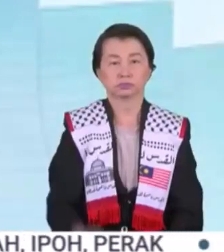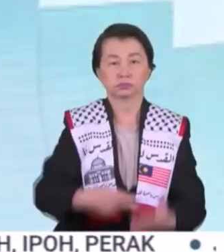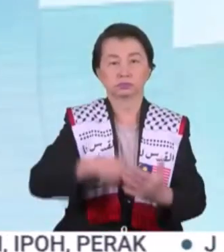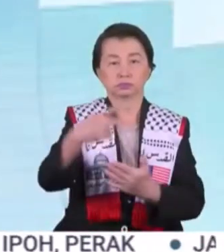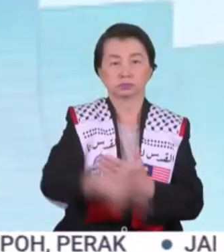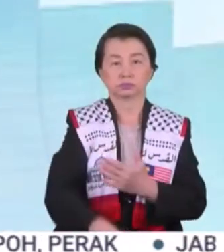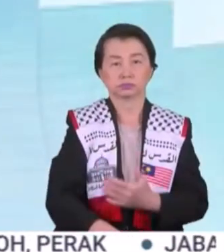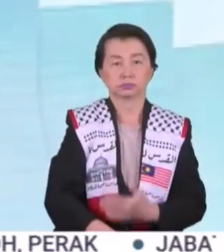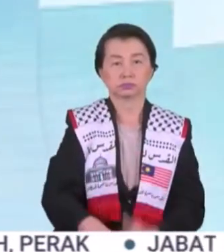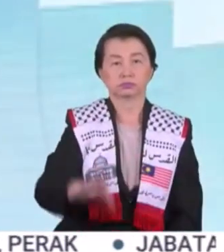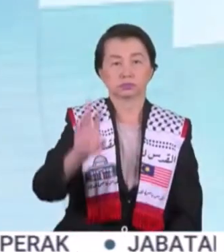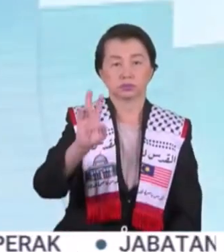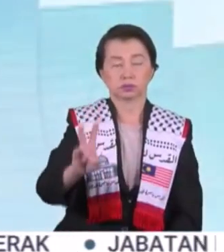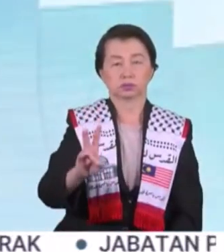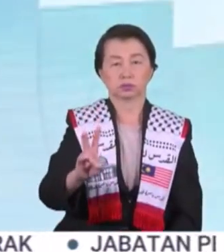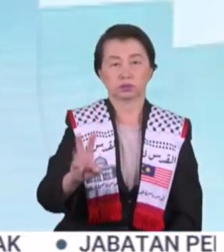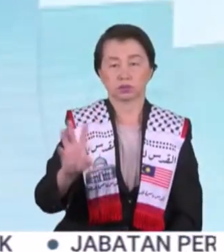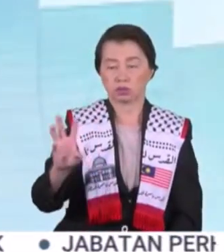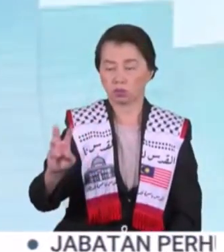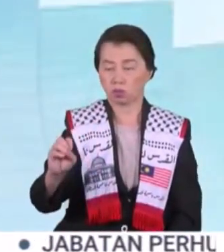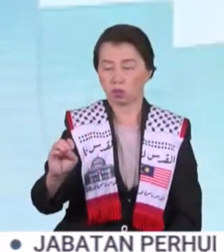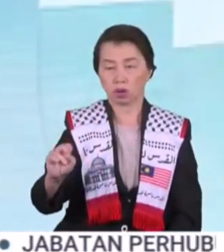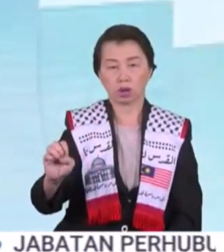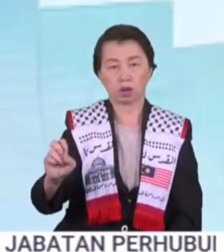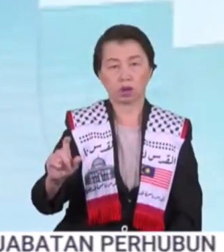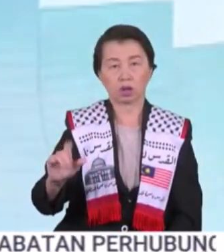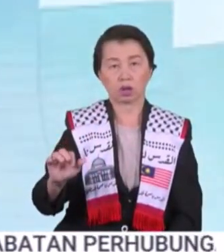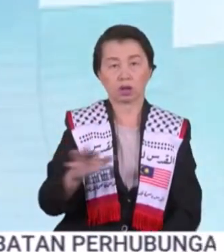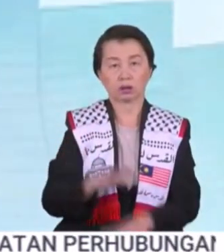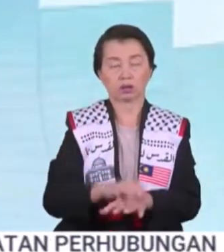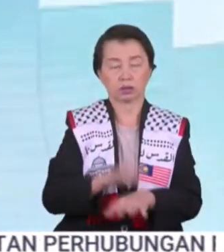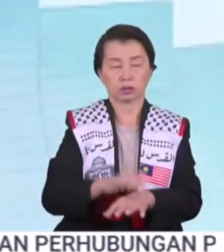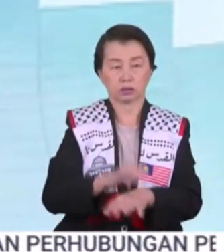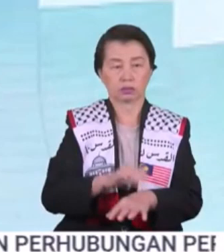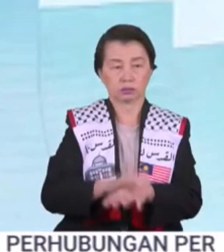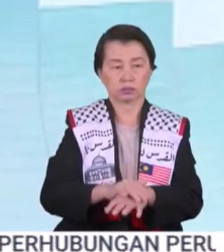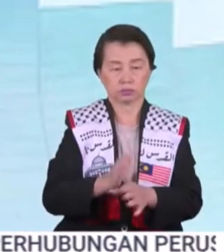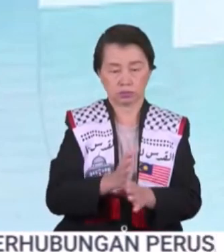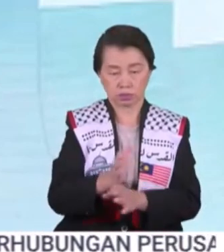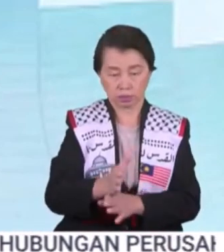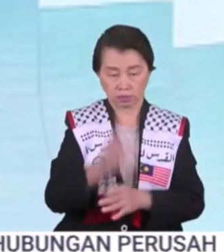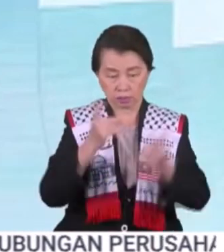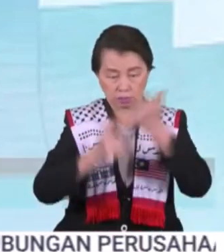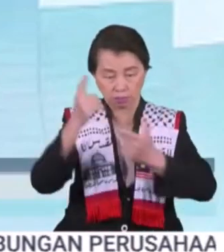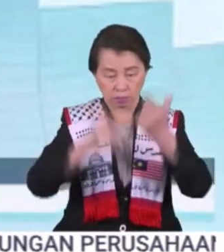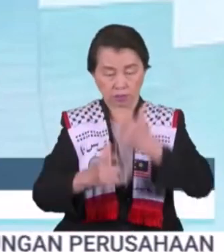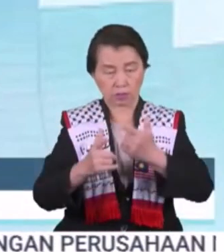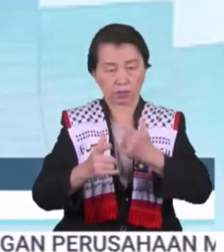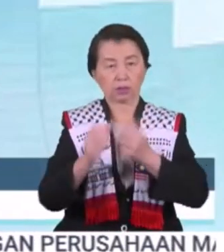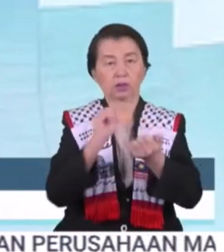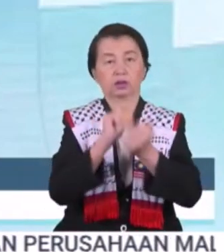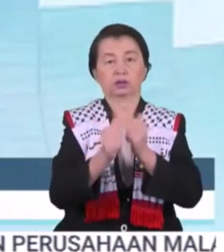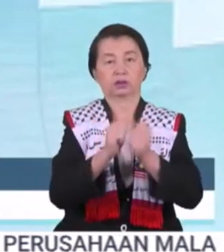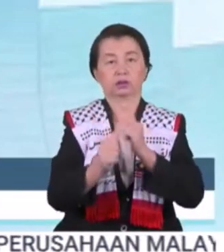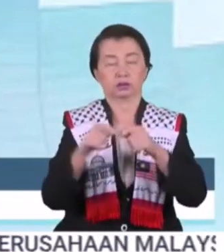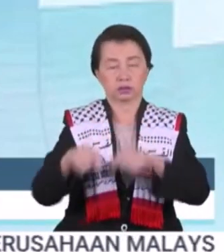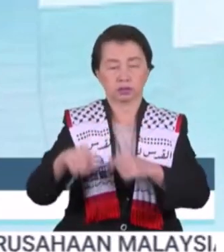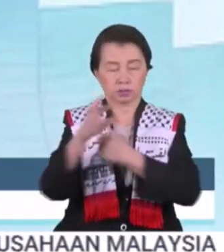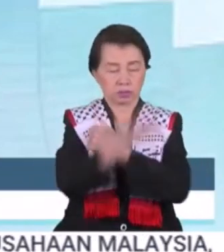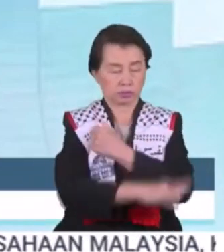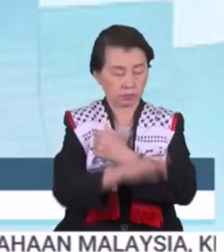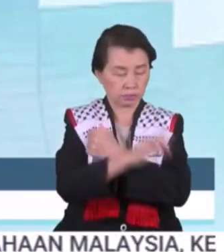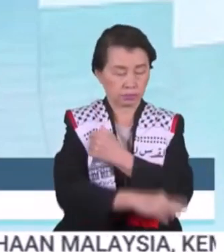Program Seven Wonders merancangkan lagi sektor sukan pelancongan di Negeri Sembilan. Menteri Besar Datuk Seri Utama Aminuddin Harun